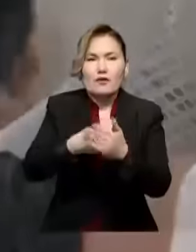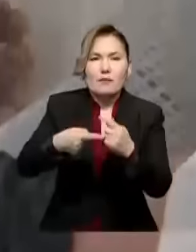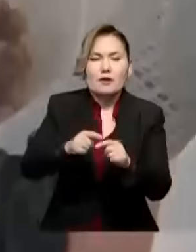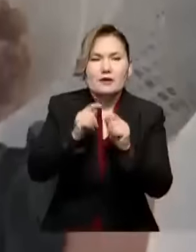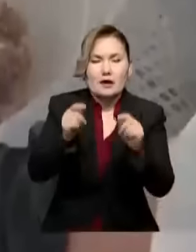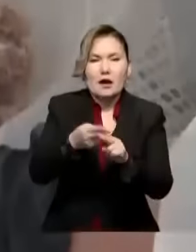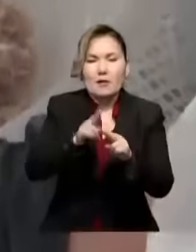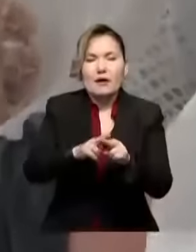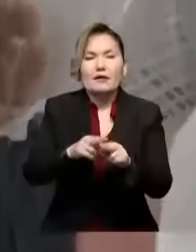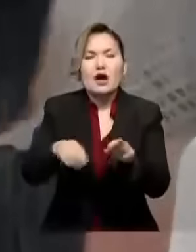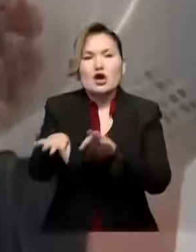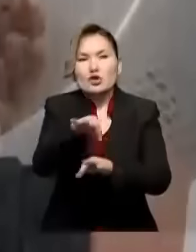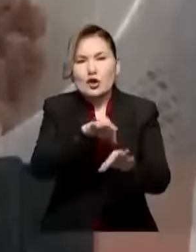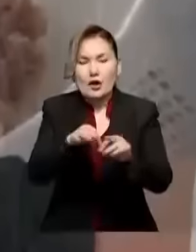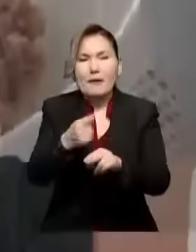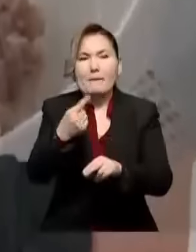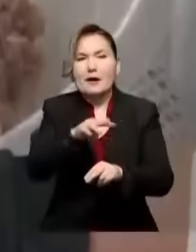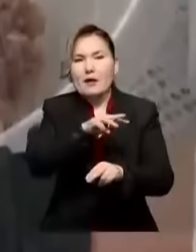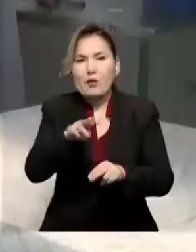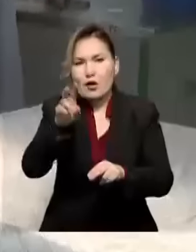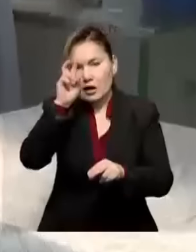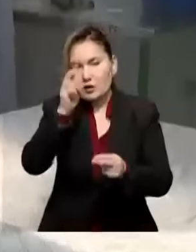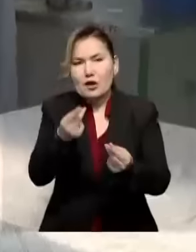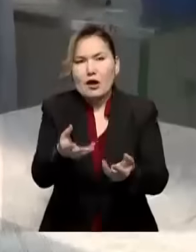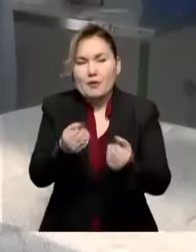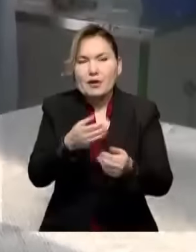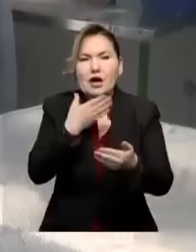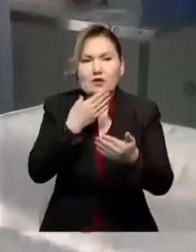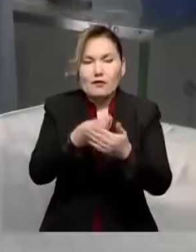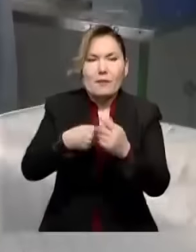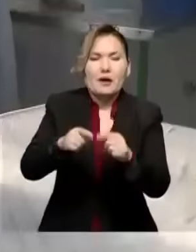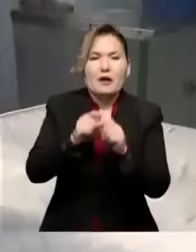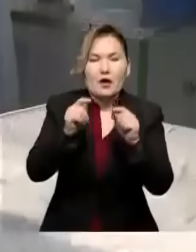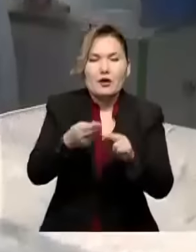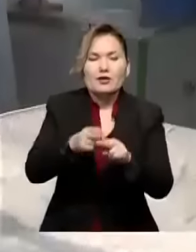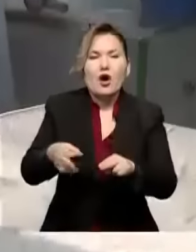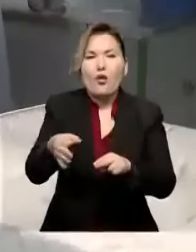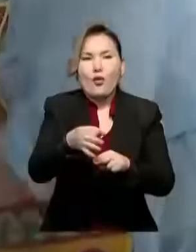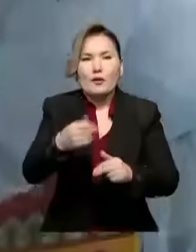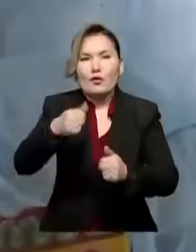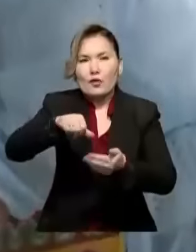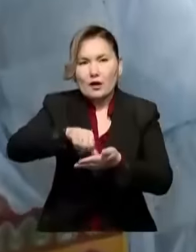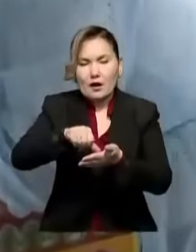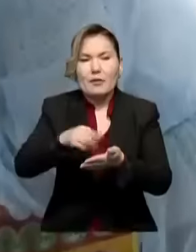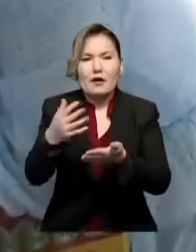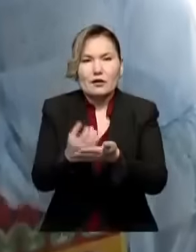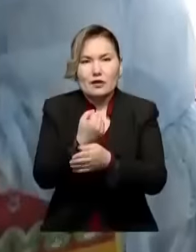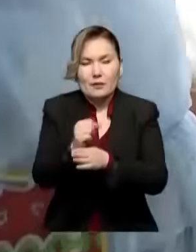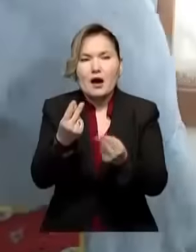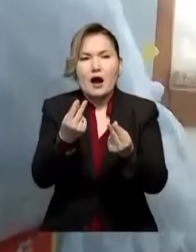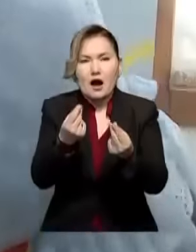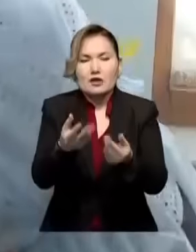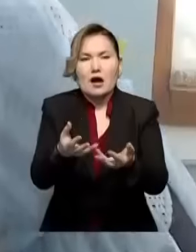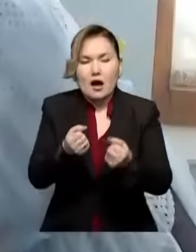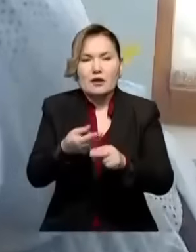өтіп, бастау бизнес жобасы аясында 1 миллион теңге грант алады. Кейін кәсібін кеңейту үшін облыстық грантқа да ие болады. Қазір кәсіпкер 8 адамды жұмыспен